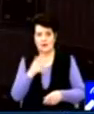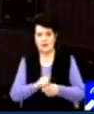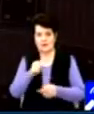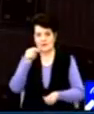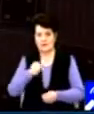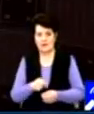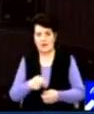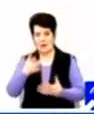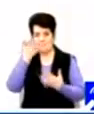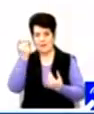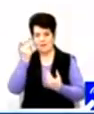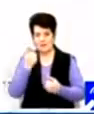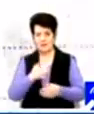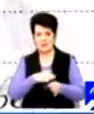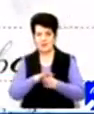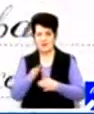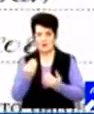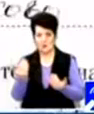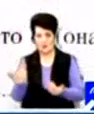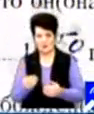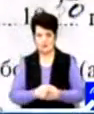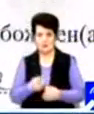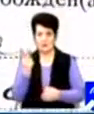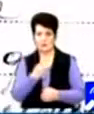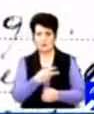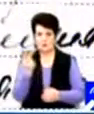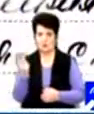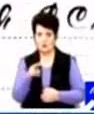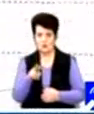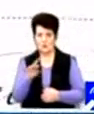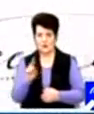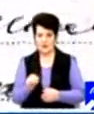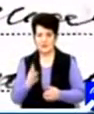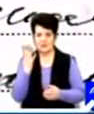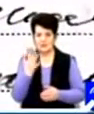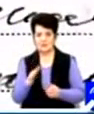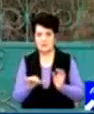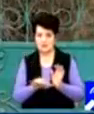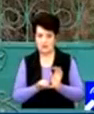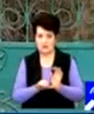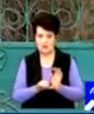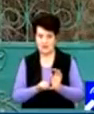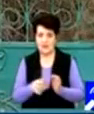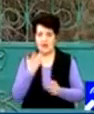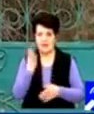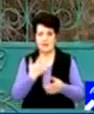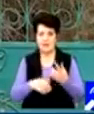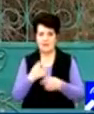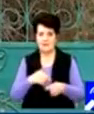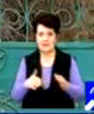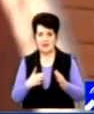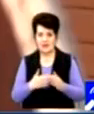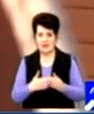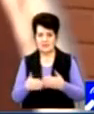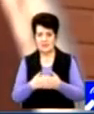făcut paștele cu dânsul. A fost eliberat anticipat pe 22 iunie 1956. Când a revenit acasă,